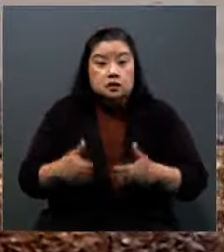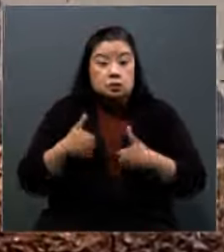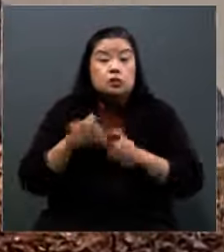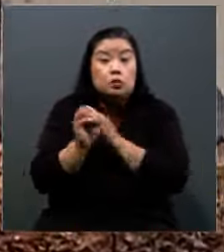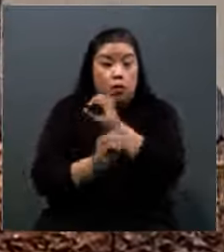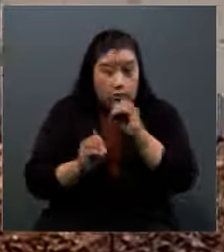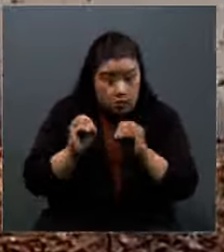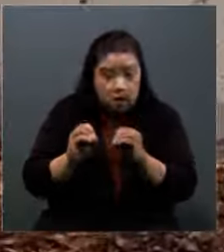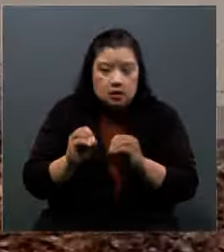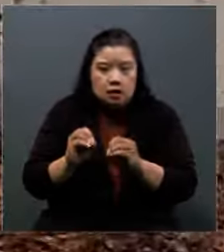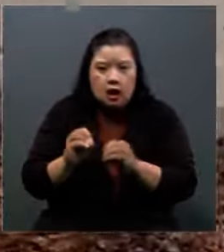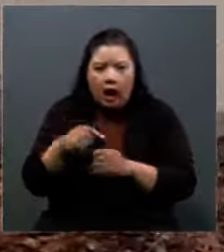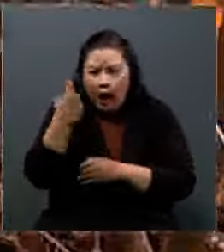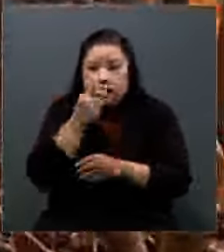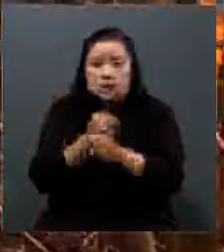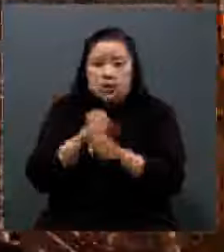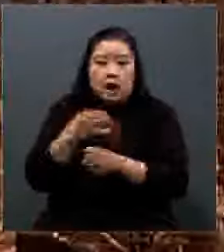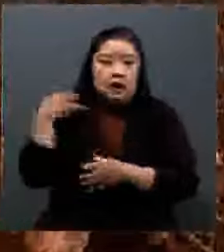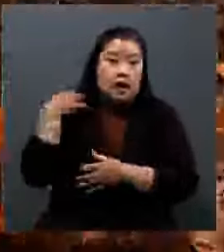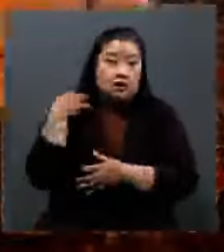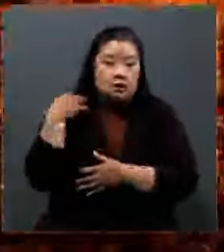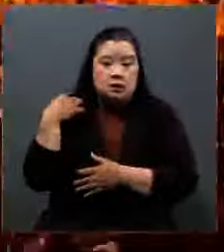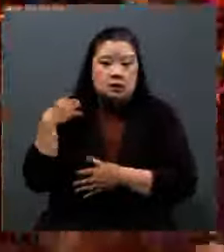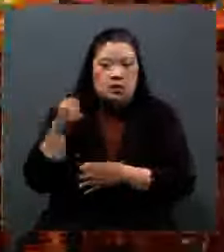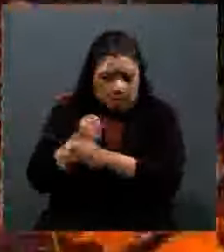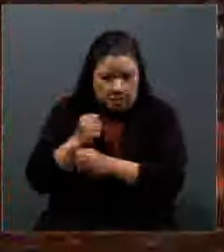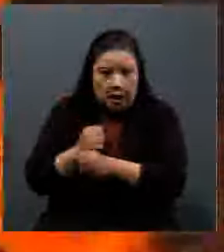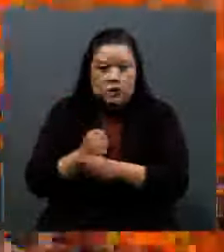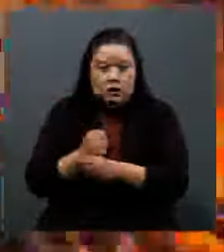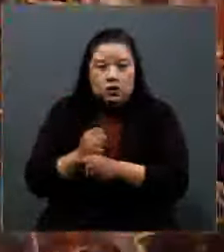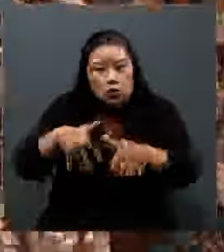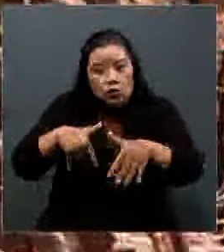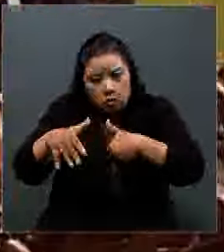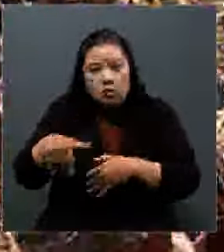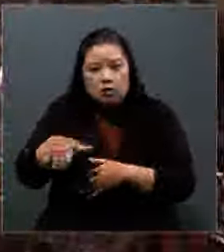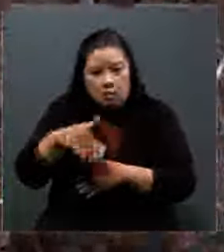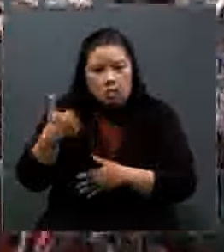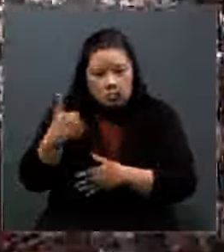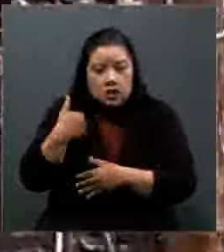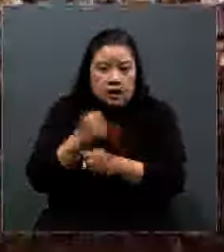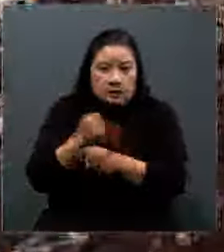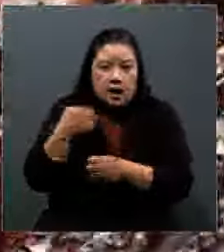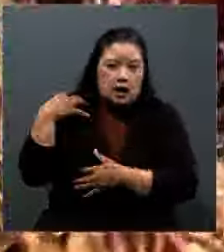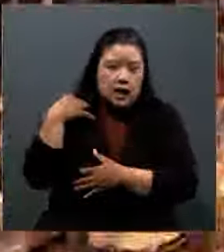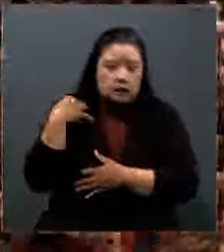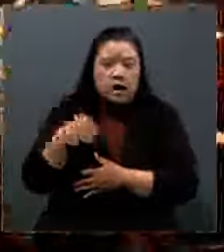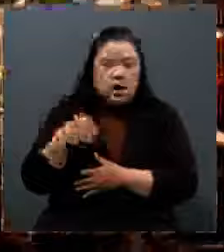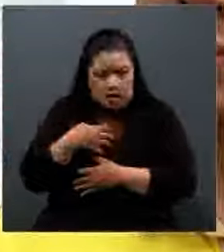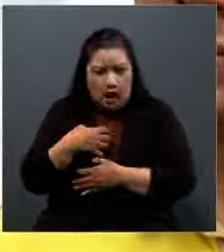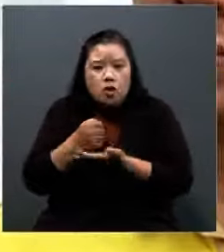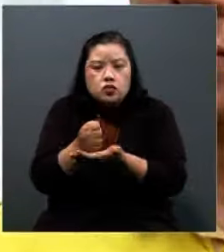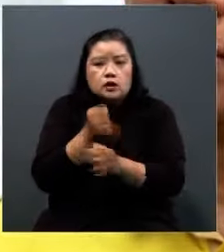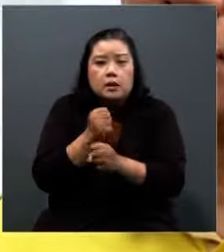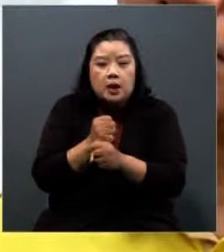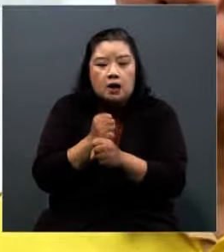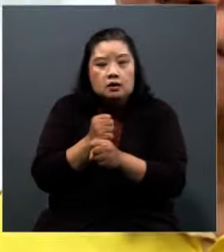าอาสาสมัครดับไฟป่าอาสาสมัครนี่คือยิ่งกว่าเจ้าหน้าที่อีกนะคือพี่น้องประชาชนด้วยกันนี่แหละมาอาสาที่จะช่วยเหลือนะ